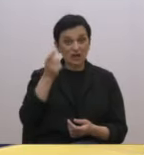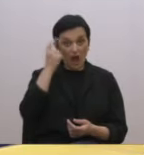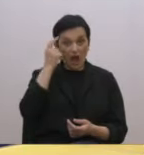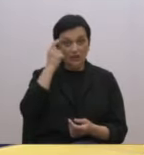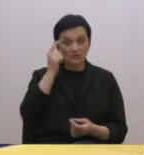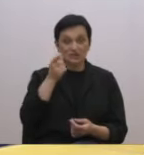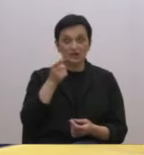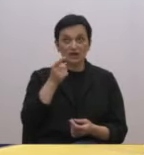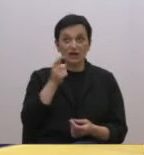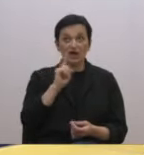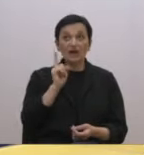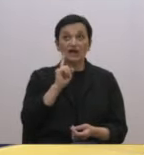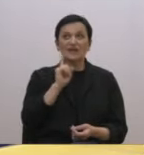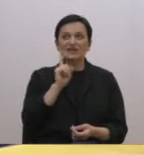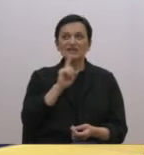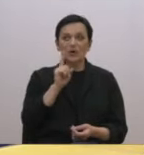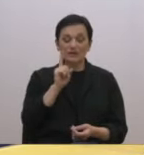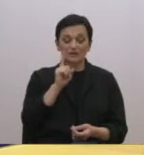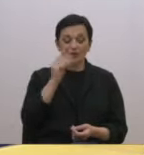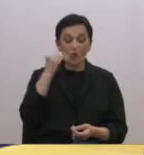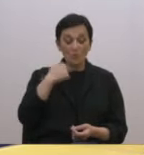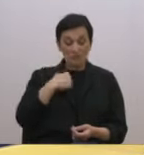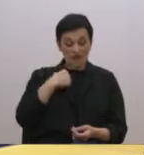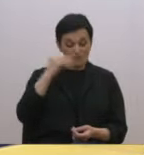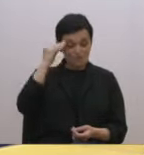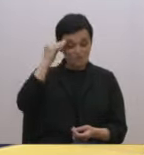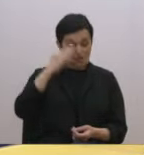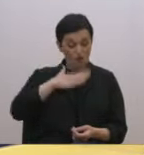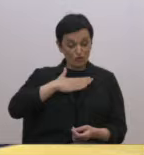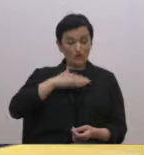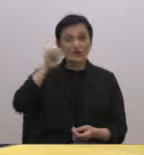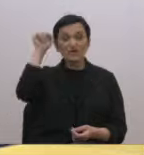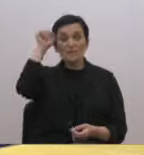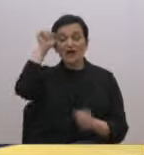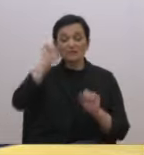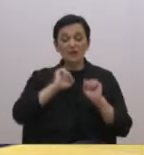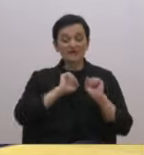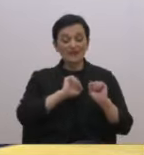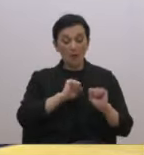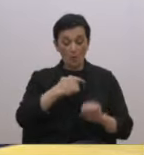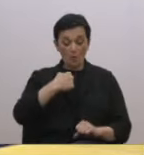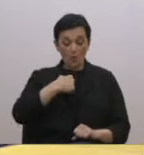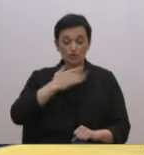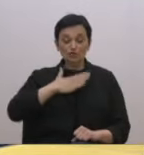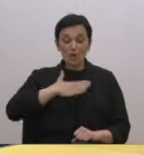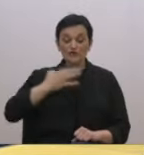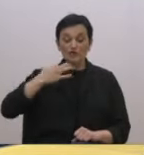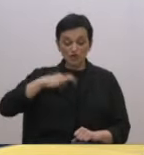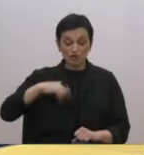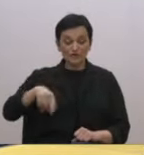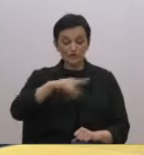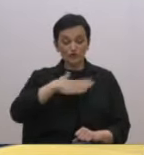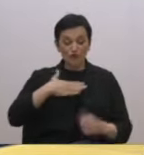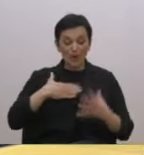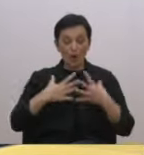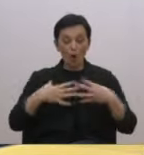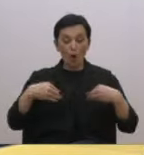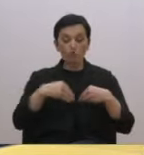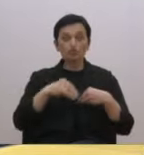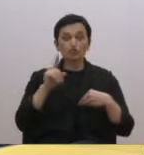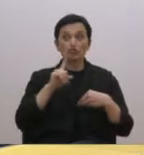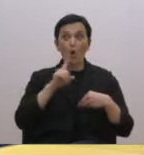აზრზე მოდით. რაც არ უნდა პოზიცია მქონდეს, ღმერთმა დაიფაროს მეც, ჩემი შვილებიც, ჩემი ოჯახით, რომ